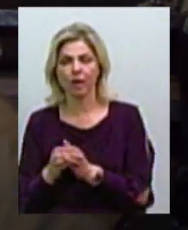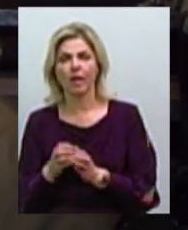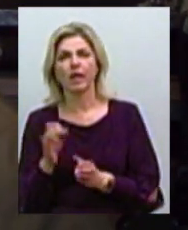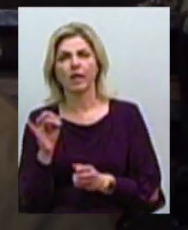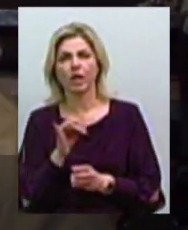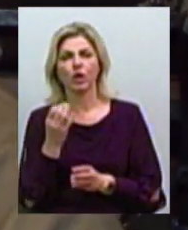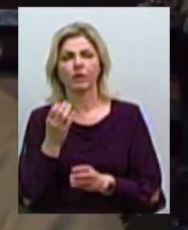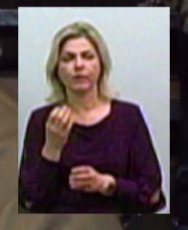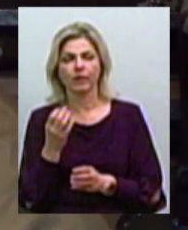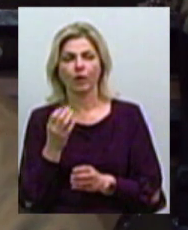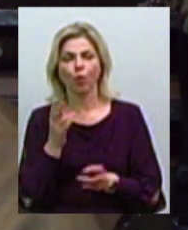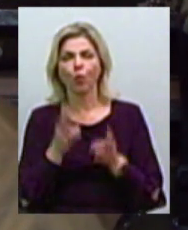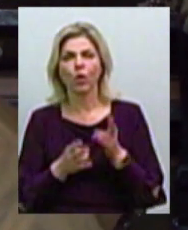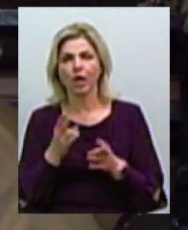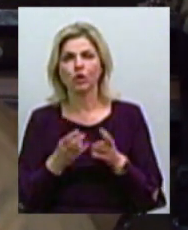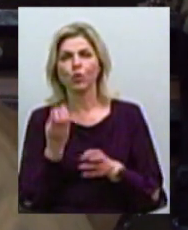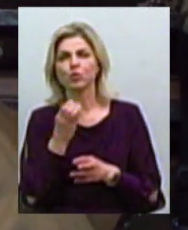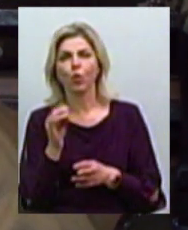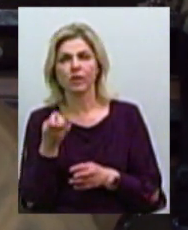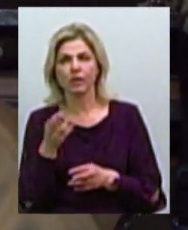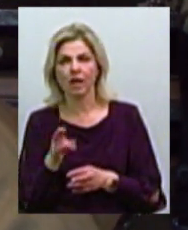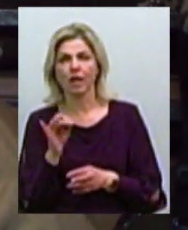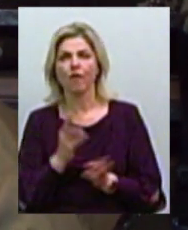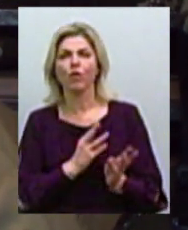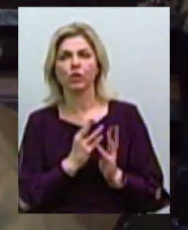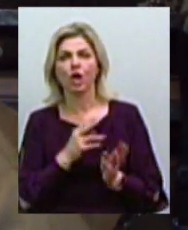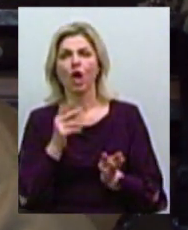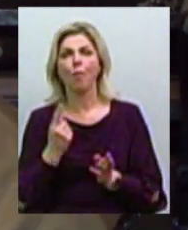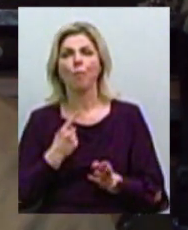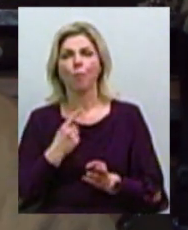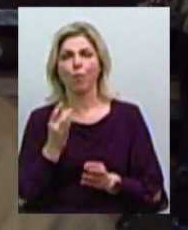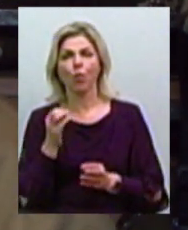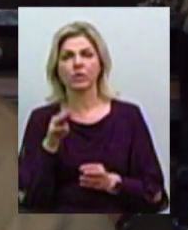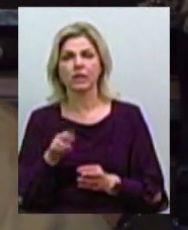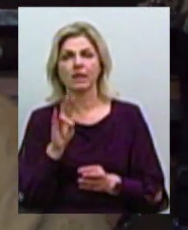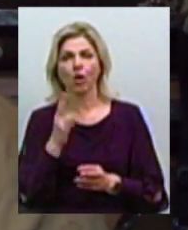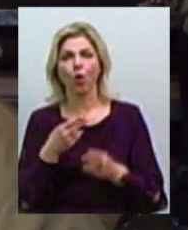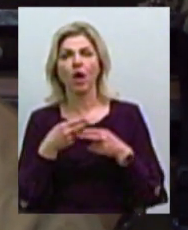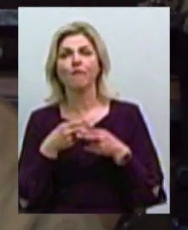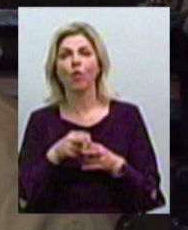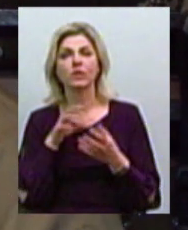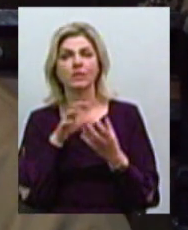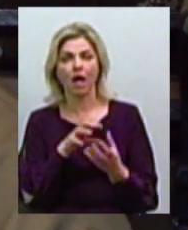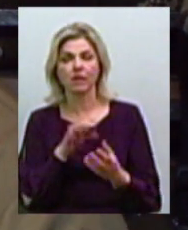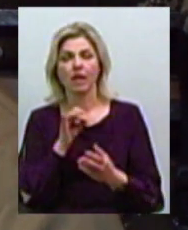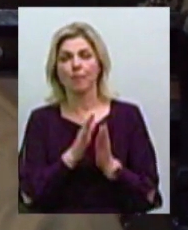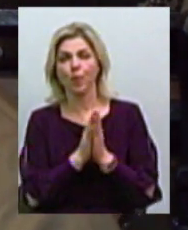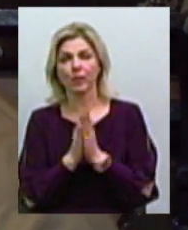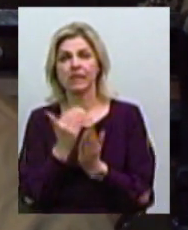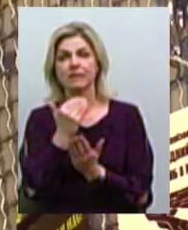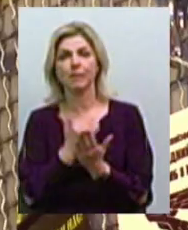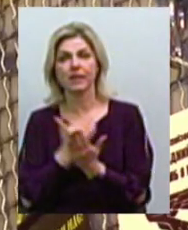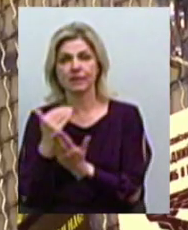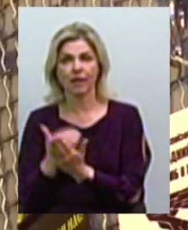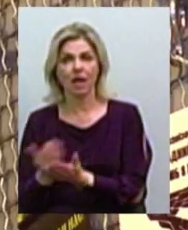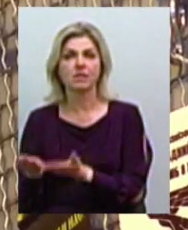це кулінарна сотня, це волонтерські пости Миколаїв, автовокзал. І інших волонтерів ми запросили дати списки і запросили цих